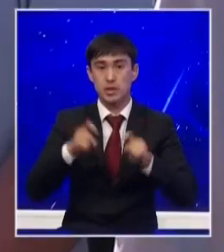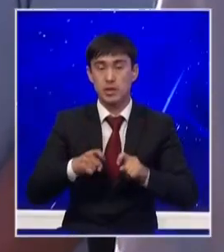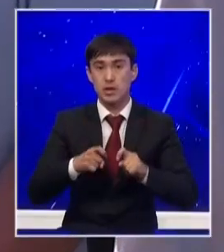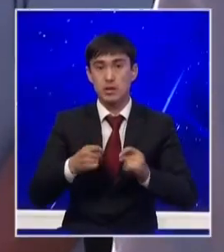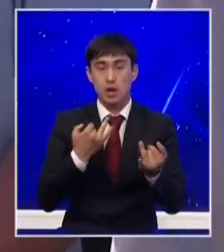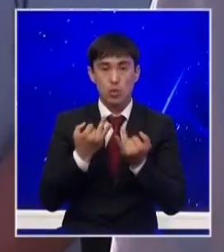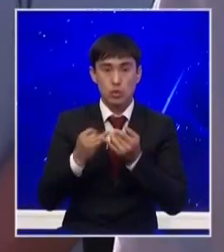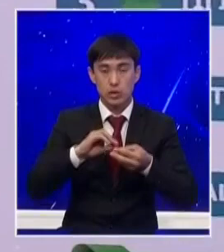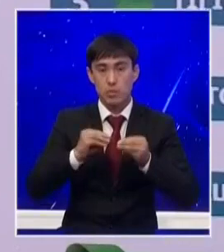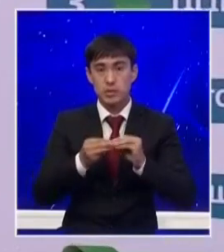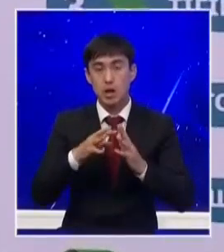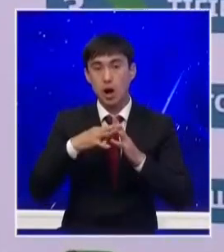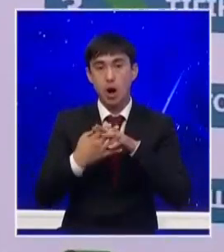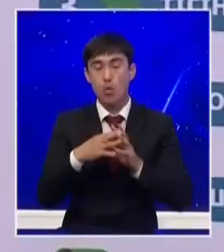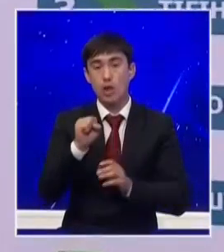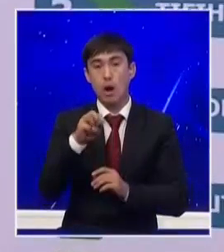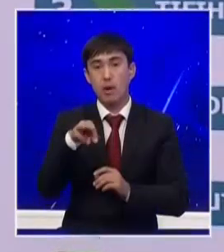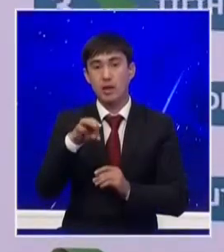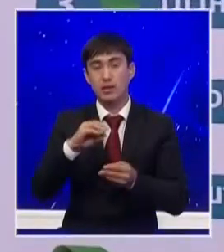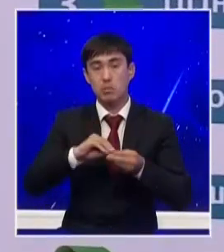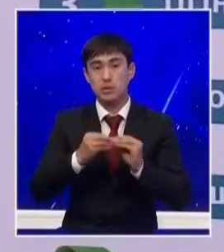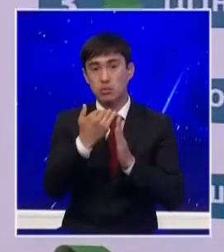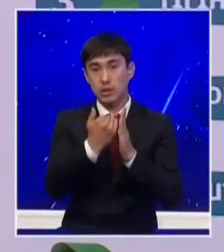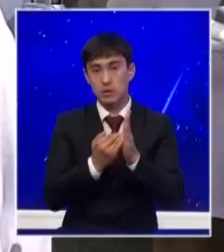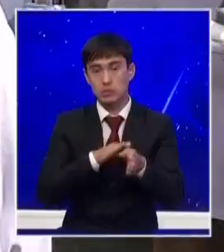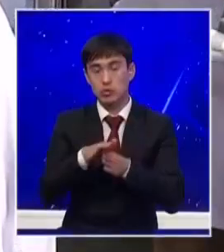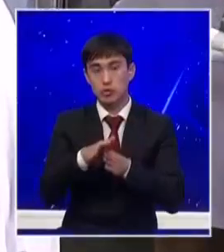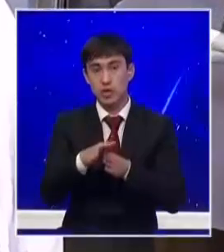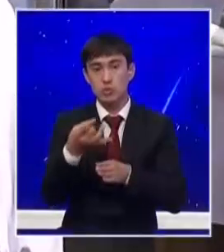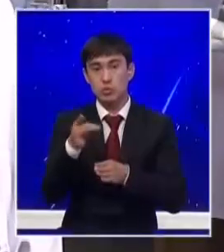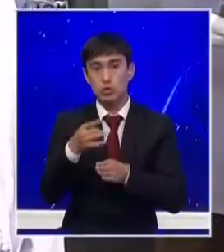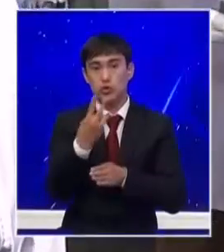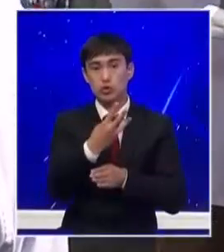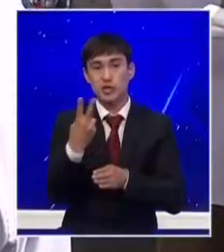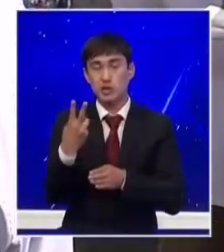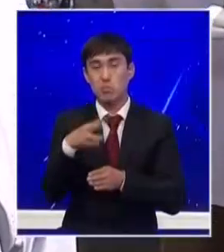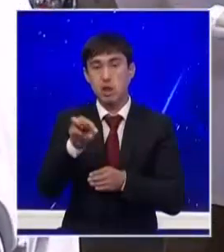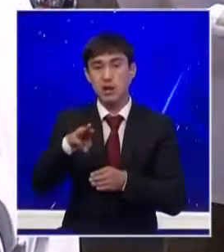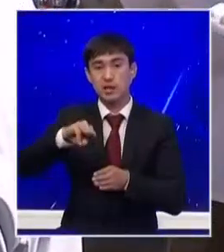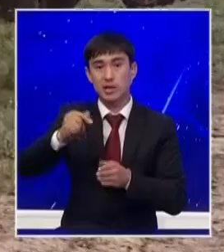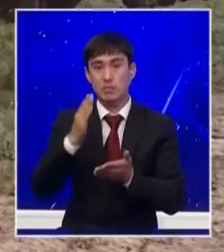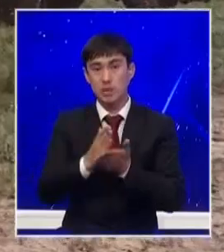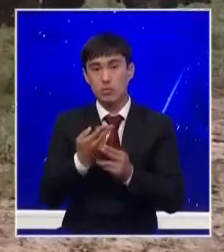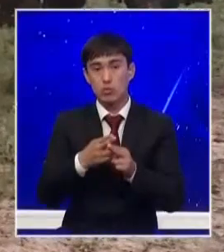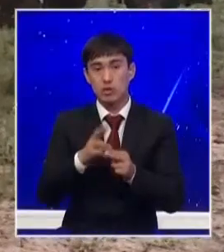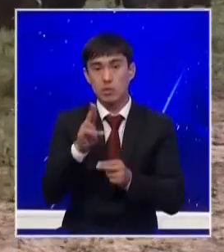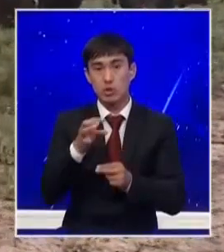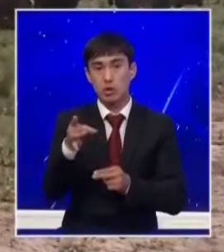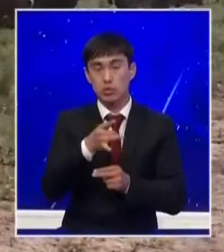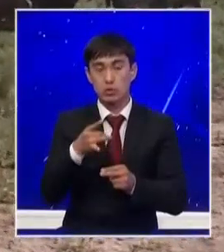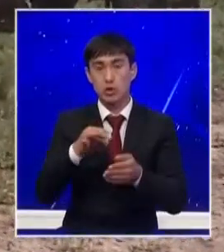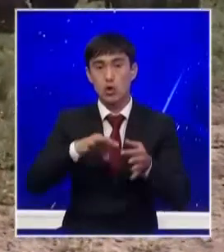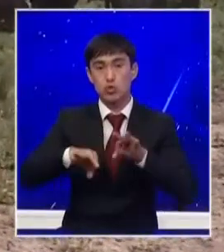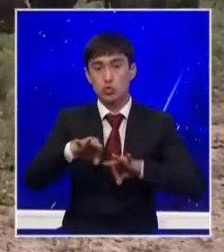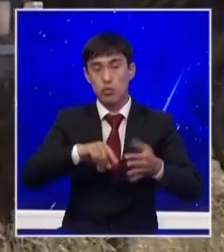Қызу талқыланған мәселе ауыл аманаты бағдарламасы. Биыл республикадан Жетісу өңіріне 3,2 миллиард теңге қарастырылған. Кербұлақ ауданында жобаға